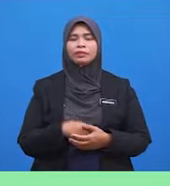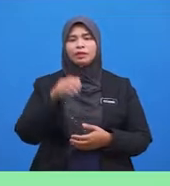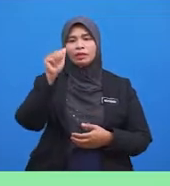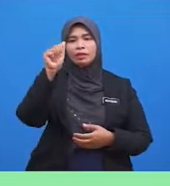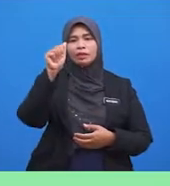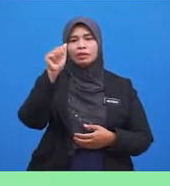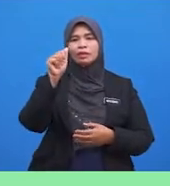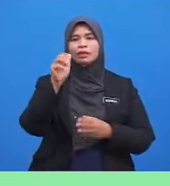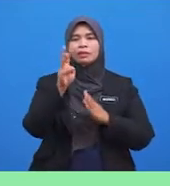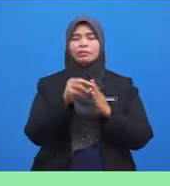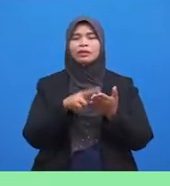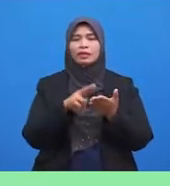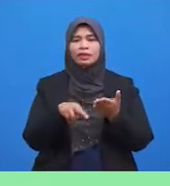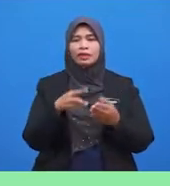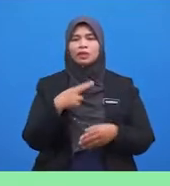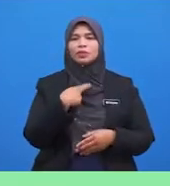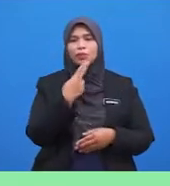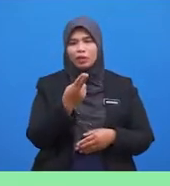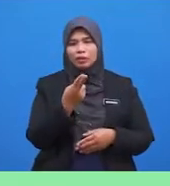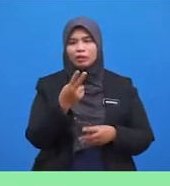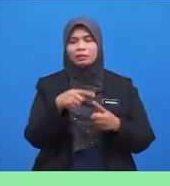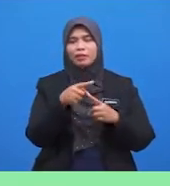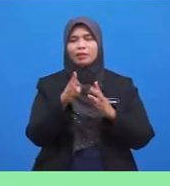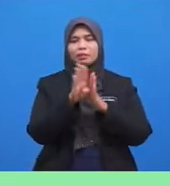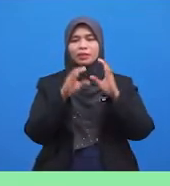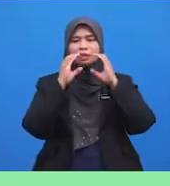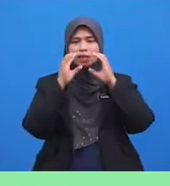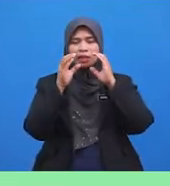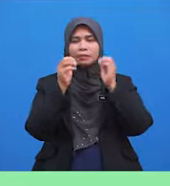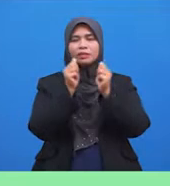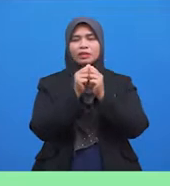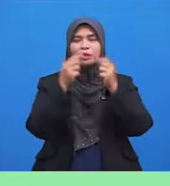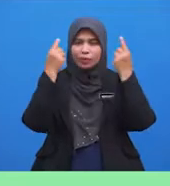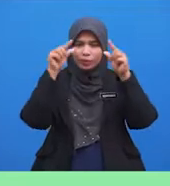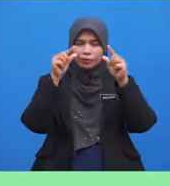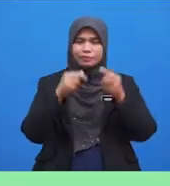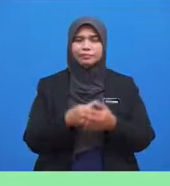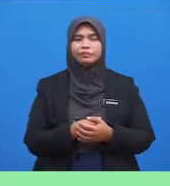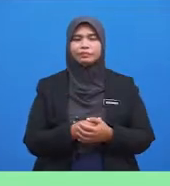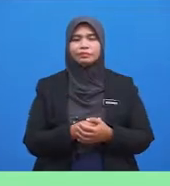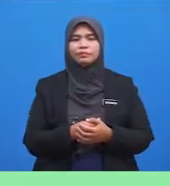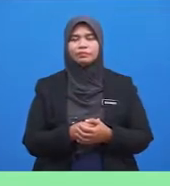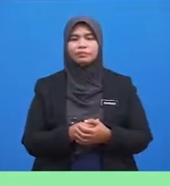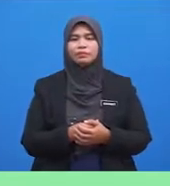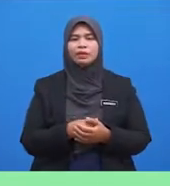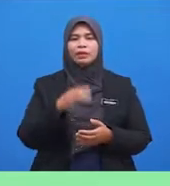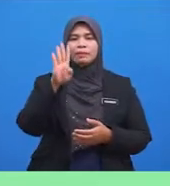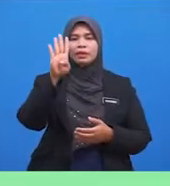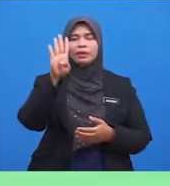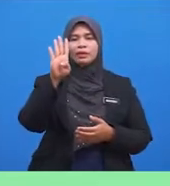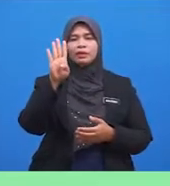A. Merendahkan suara apabila bercakap dengan guru. B.